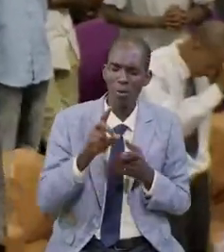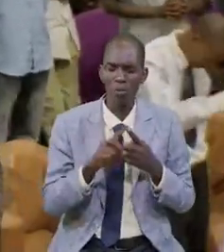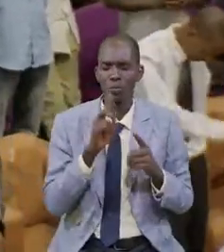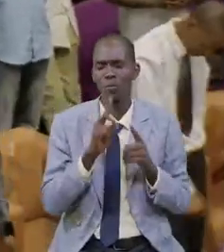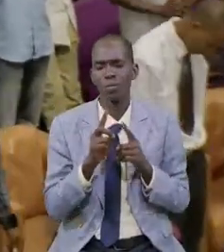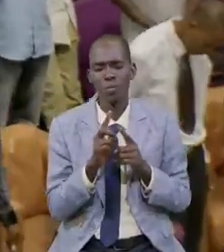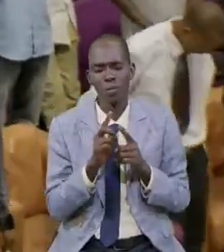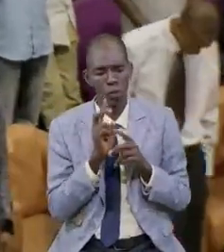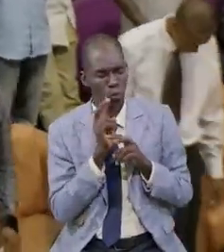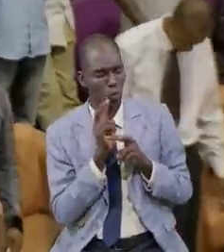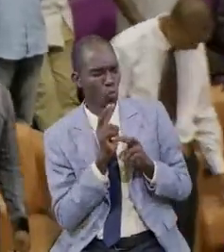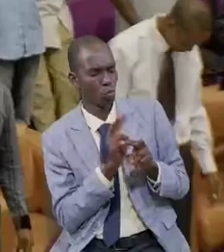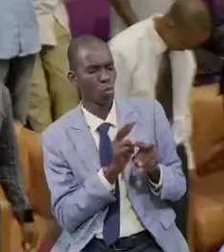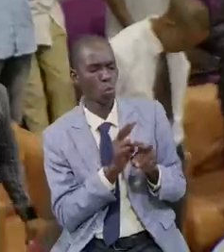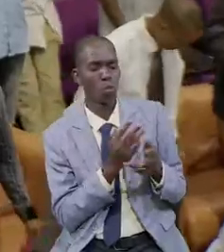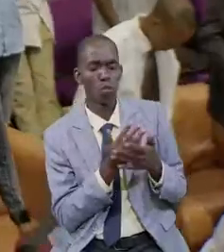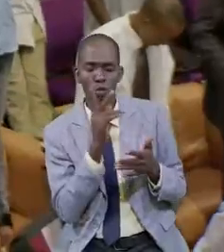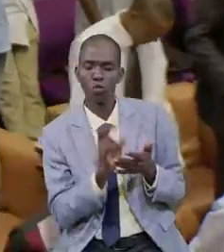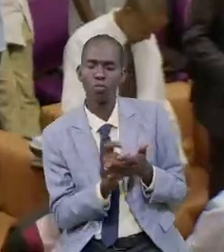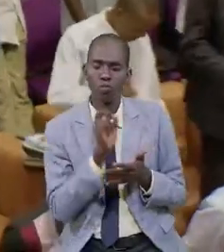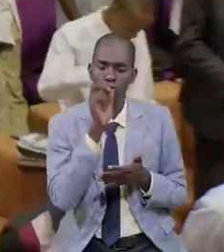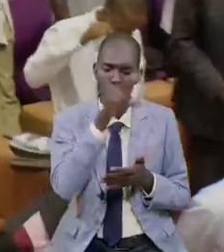Avant de sauter,